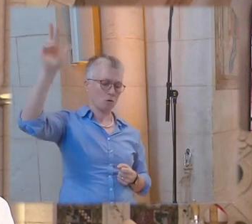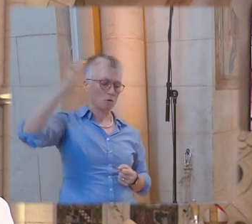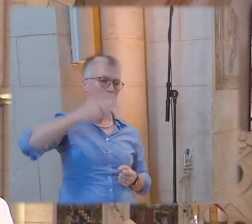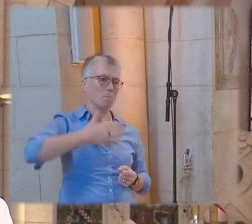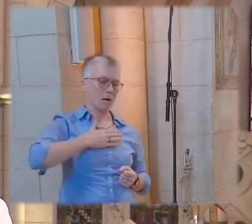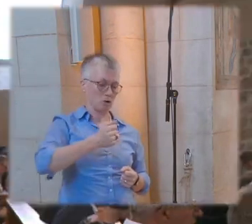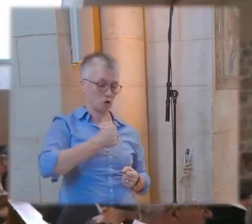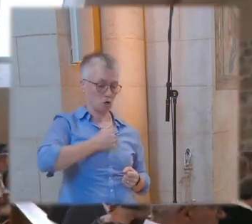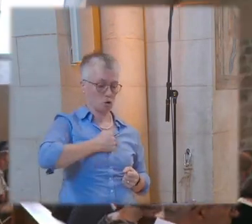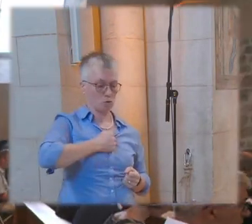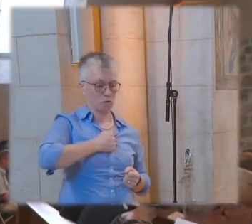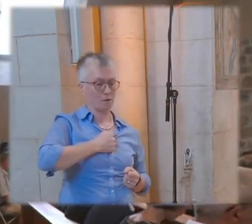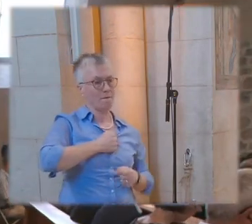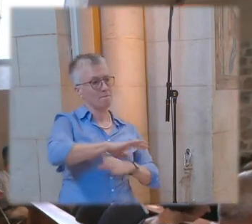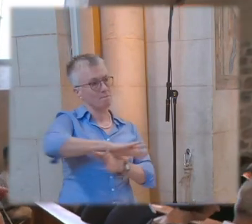Leben.